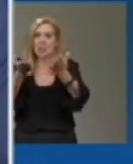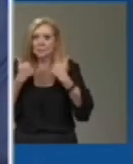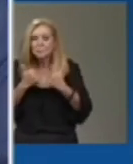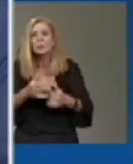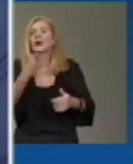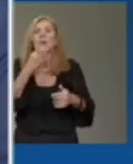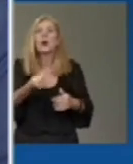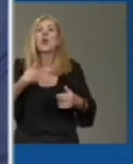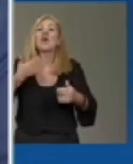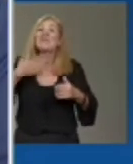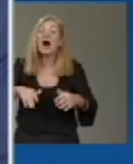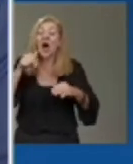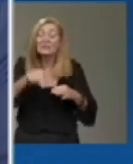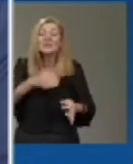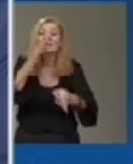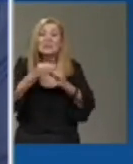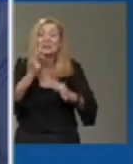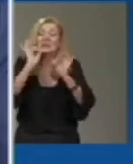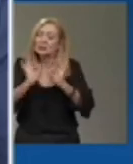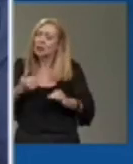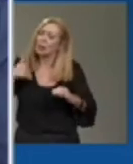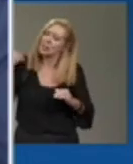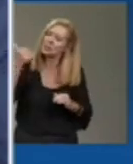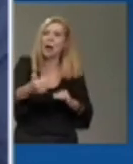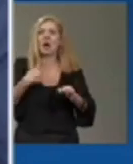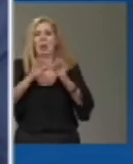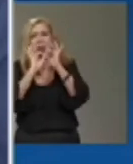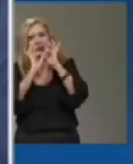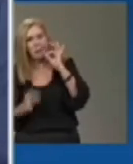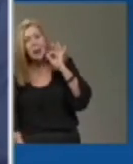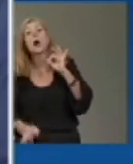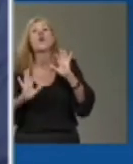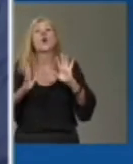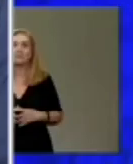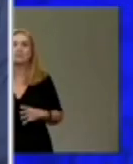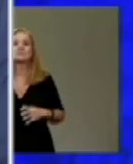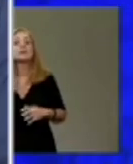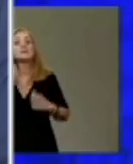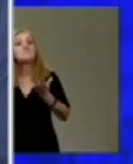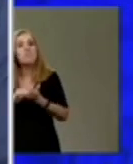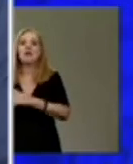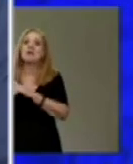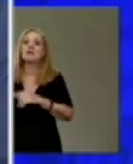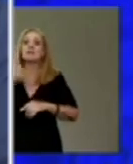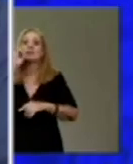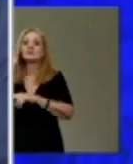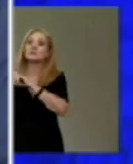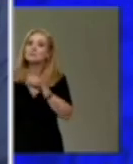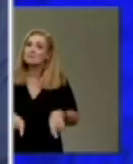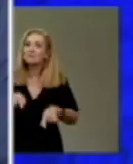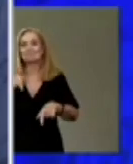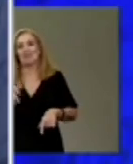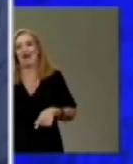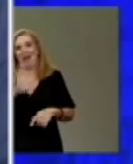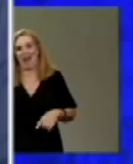διάβασα ακριβώς ακριβώς αλλά η ρόδος είναι το πώς να το πω το προπύργιο ή τέλος